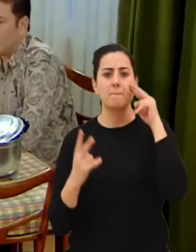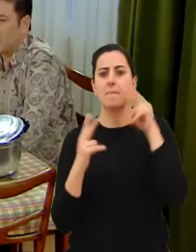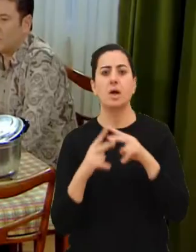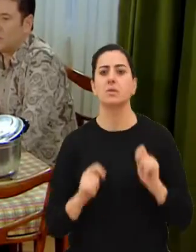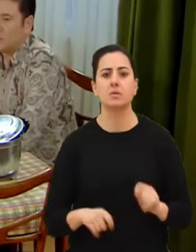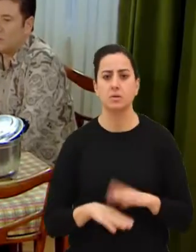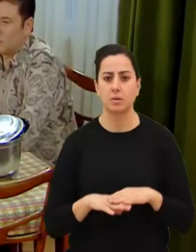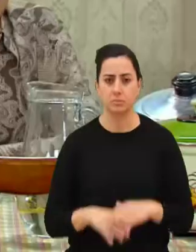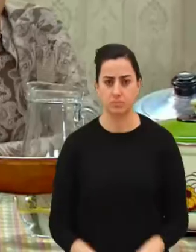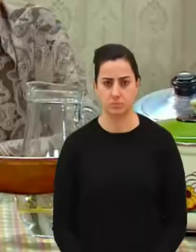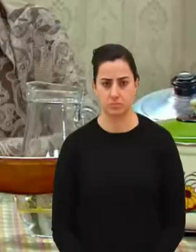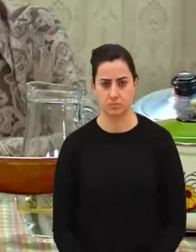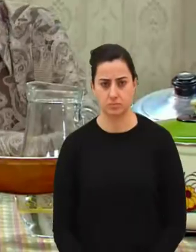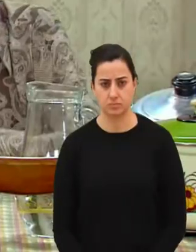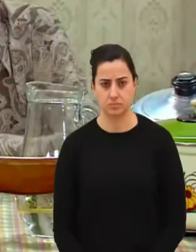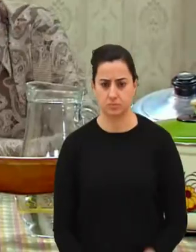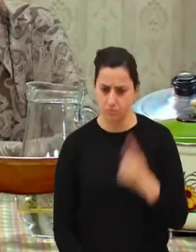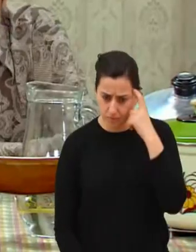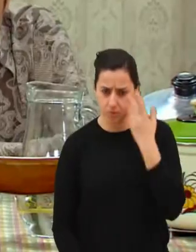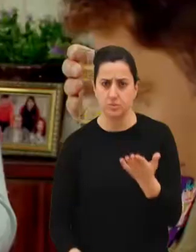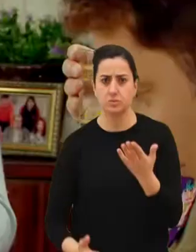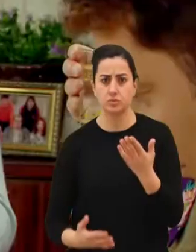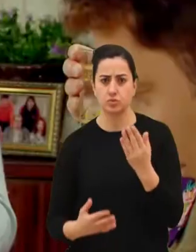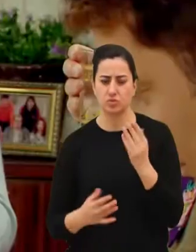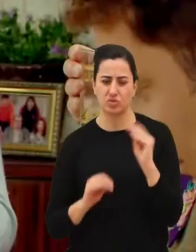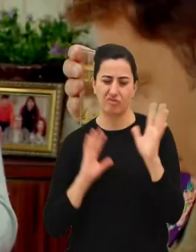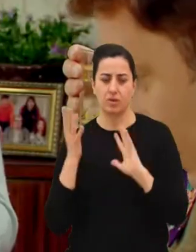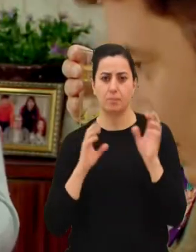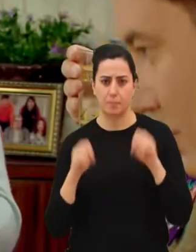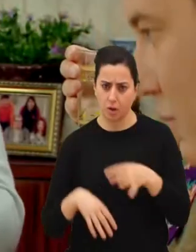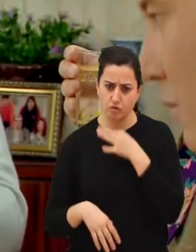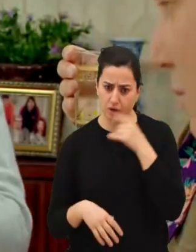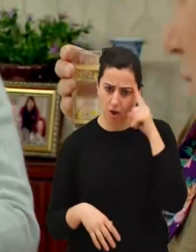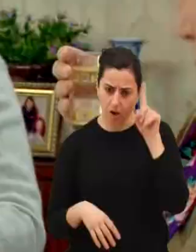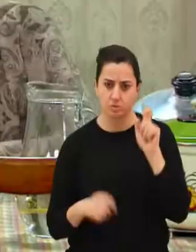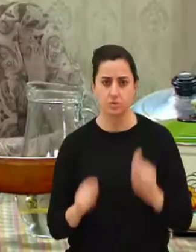bakarız? Ya mantıklı olun biraz. Bırakın çocukça hareketleri.